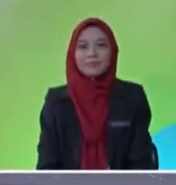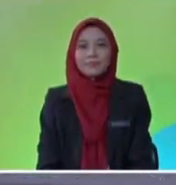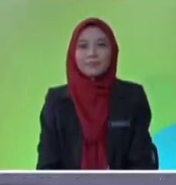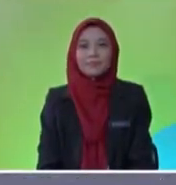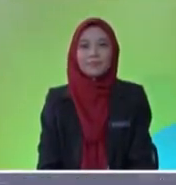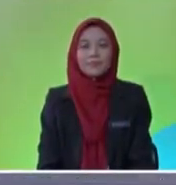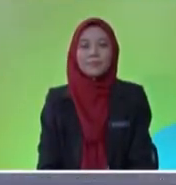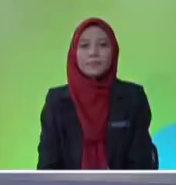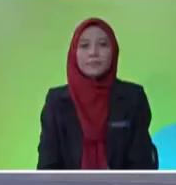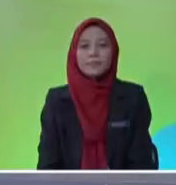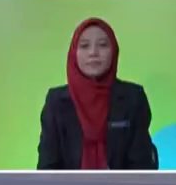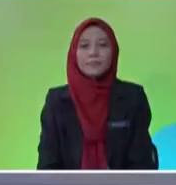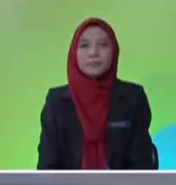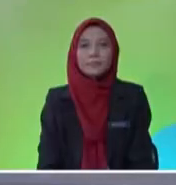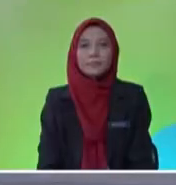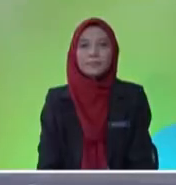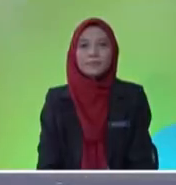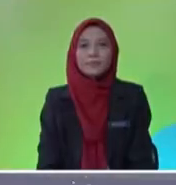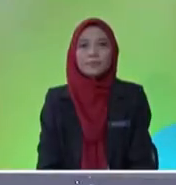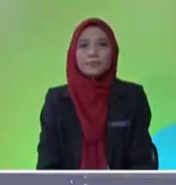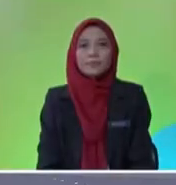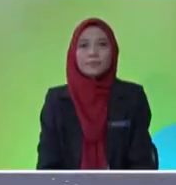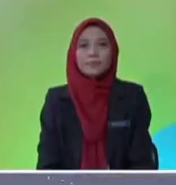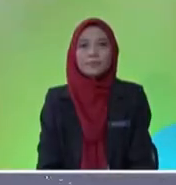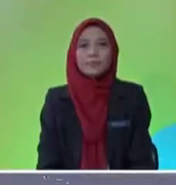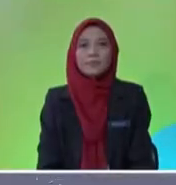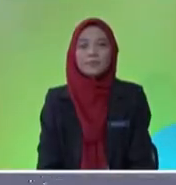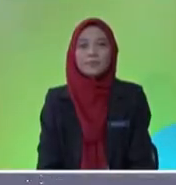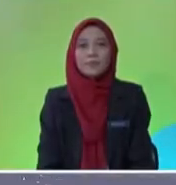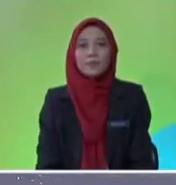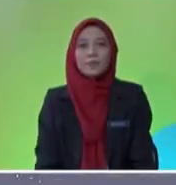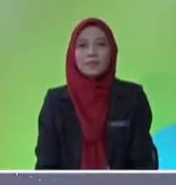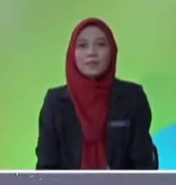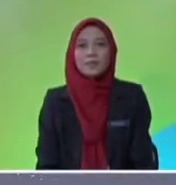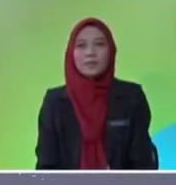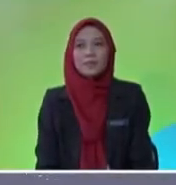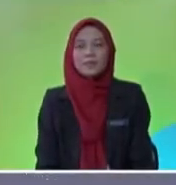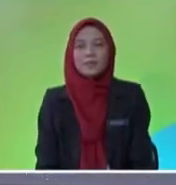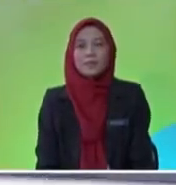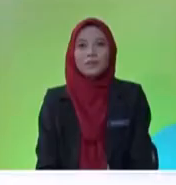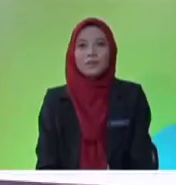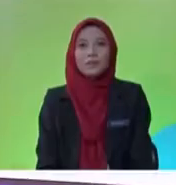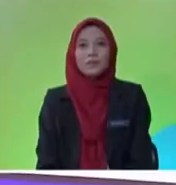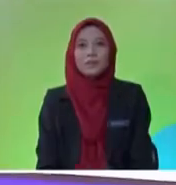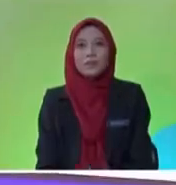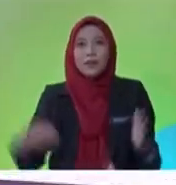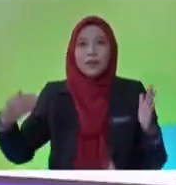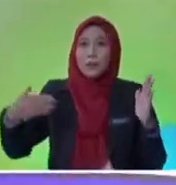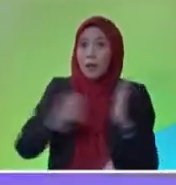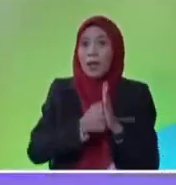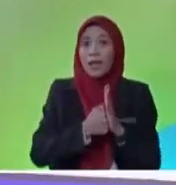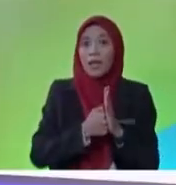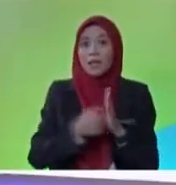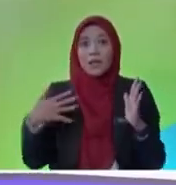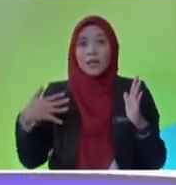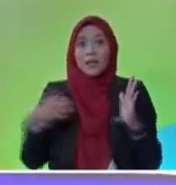makin indah jika dipanjat hehehe Ya Allah kemenangan